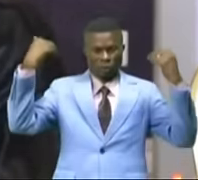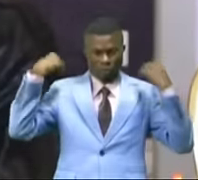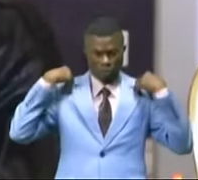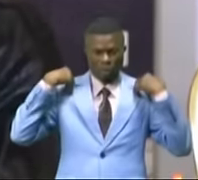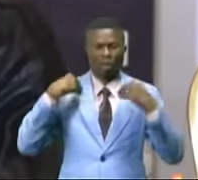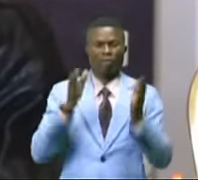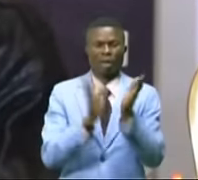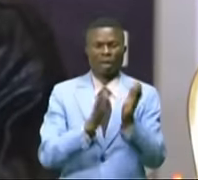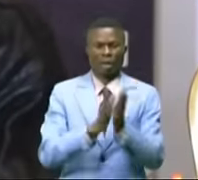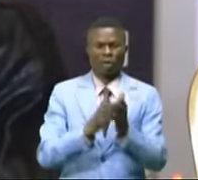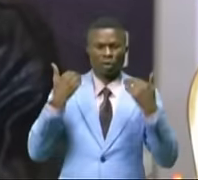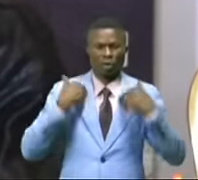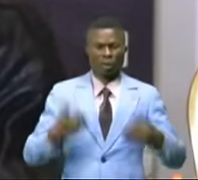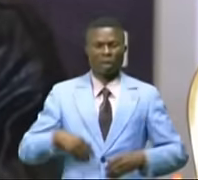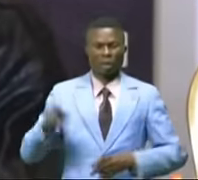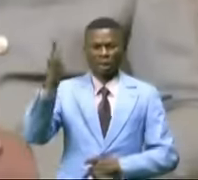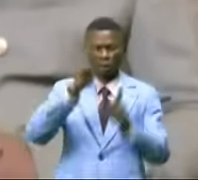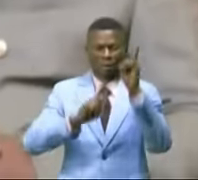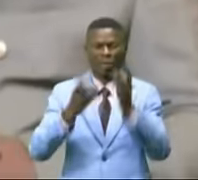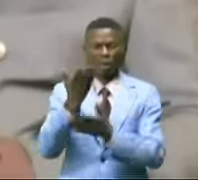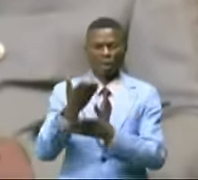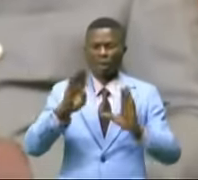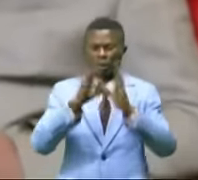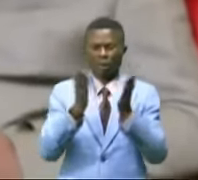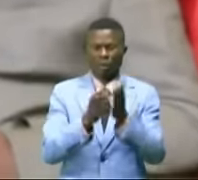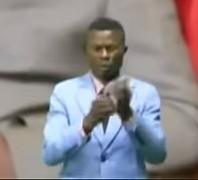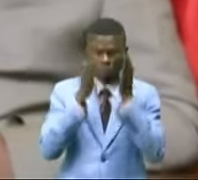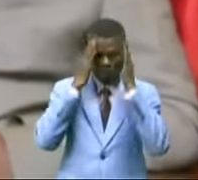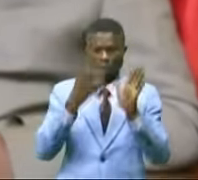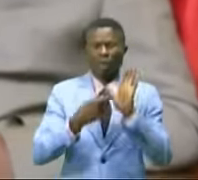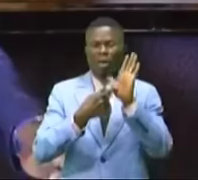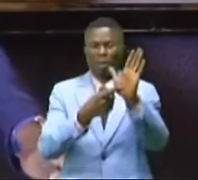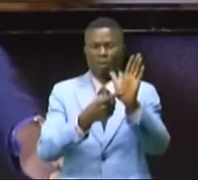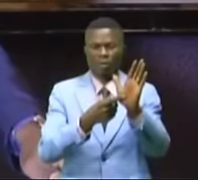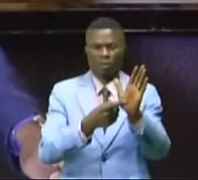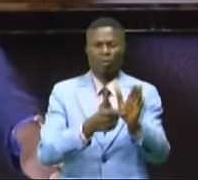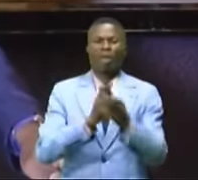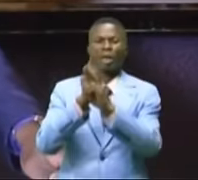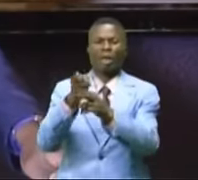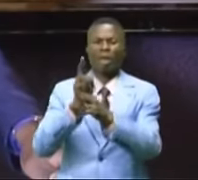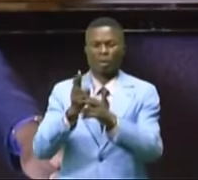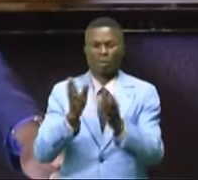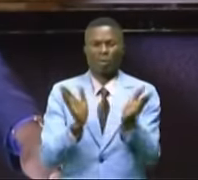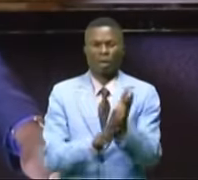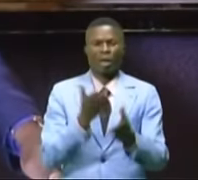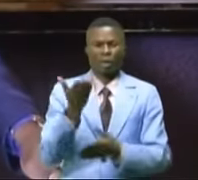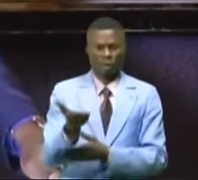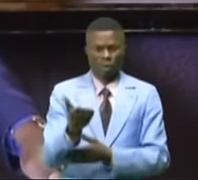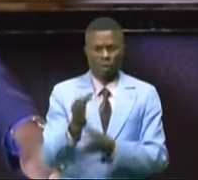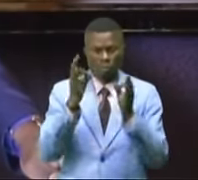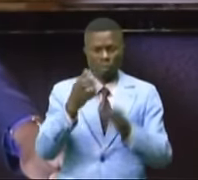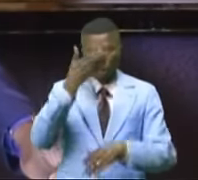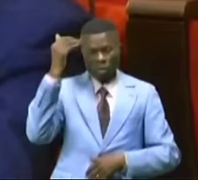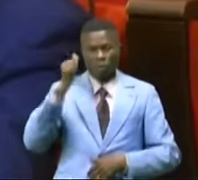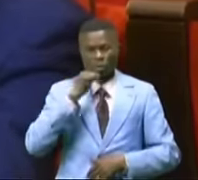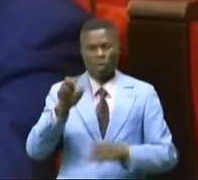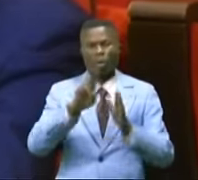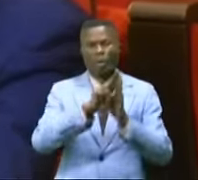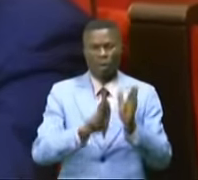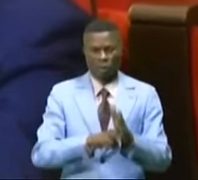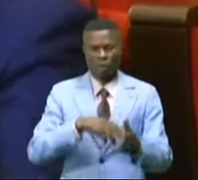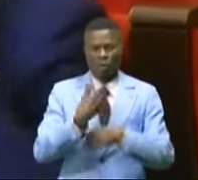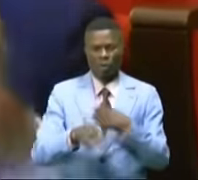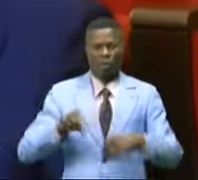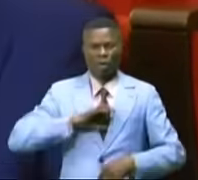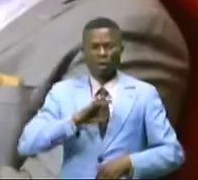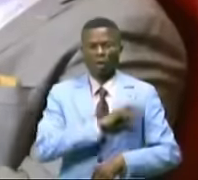a captivé l'attention de tous dans la mesure où il a présenté l'état des lieux de cette école sans oublier les rôles que joue le